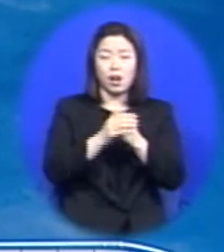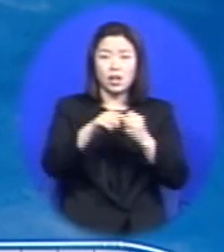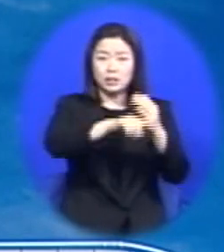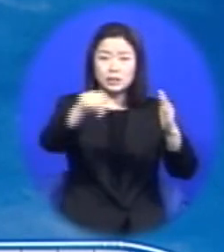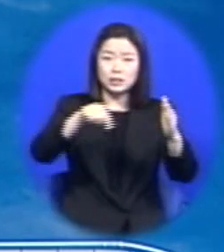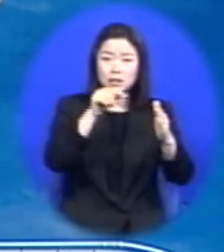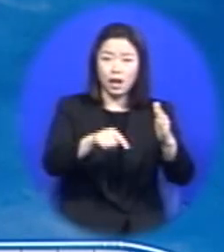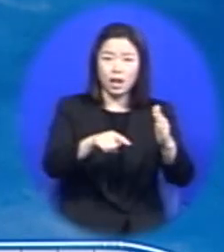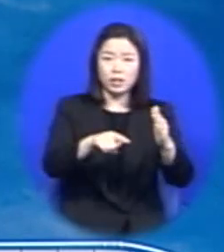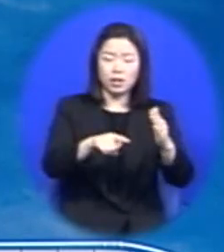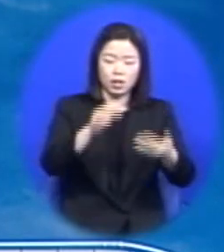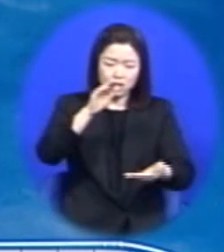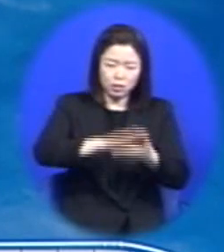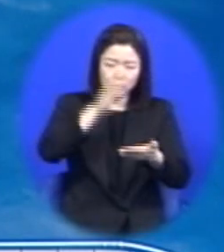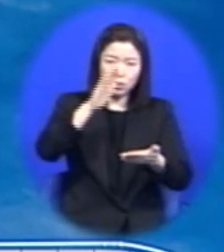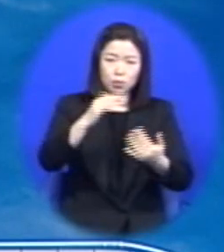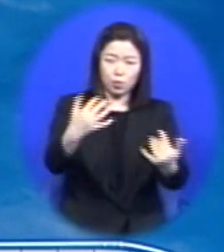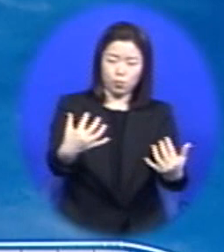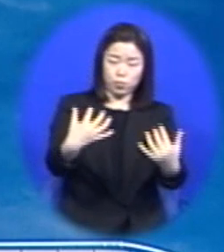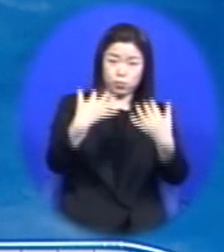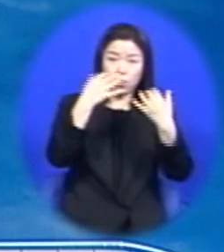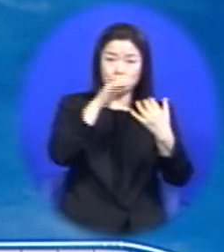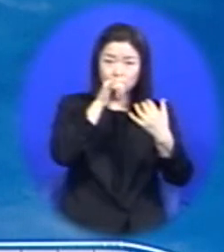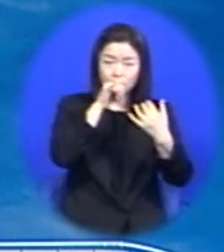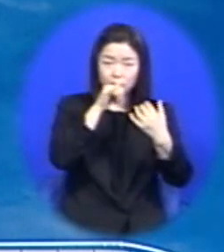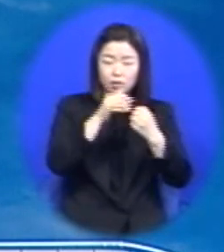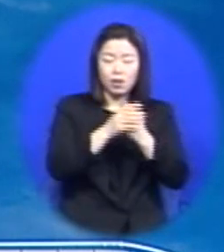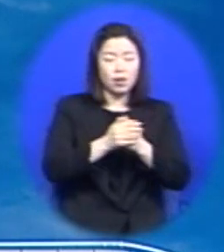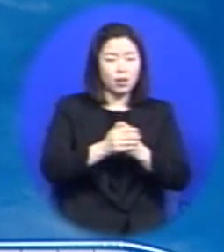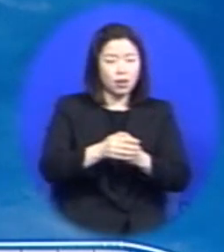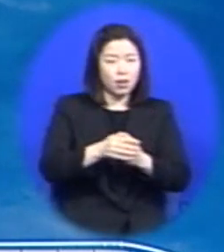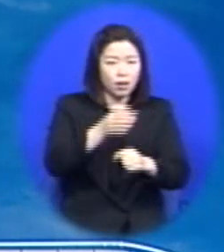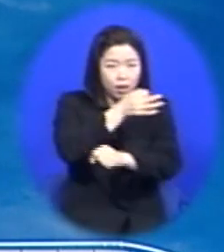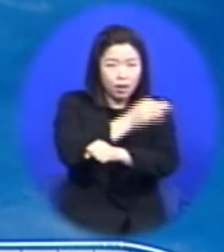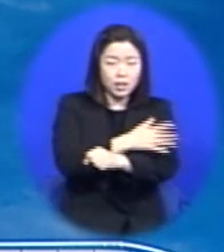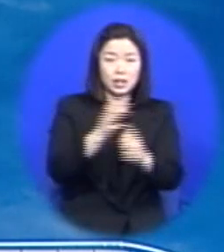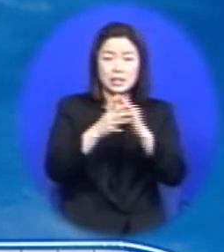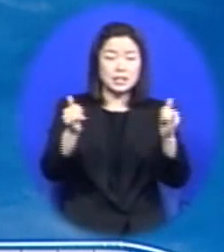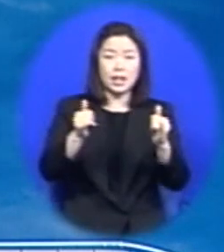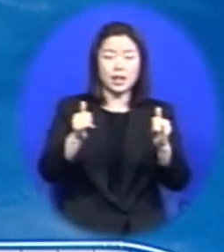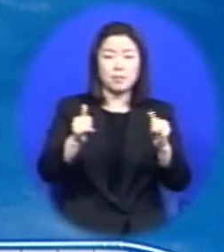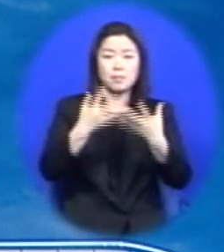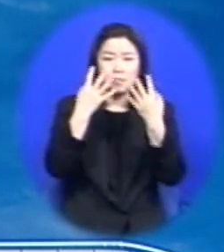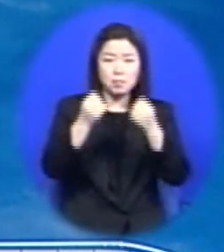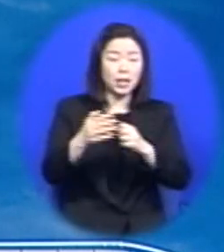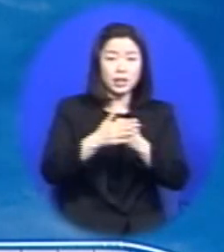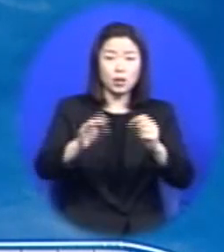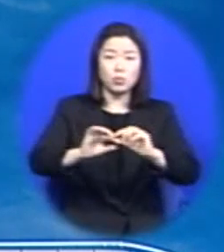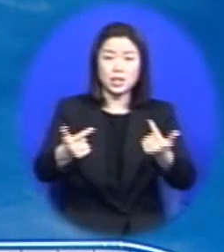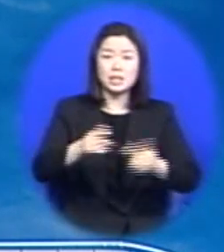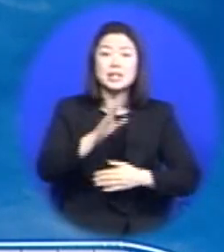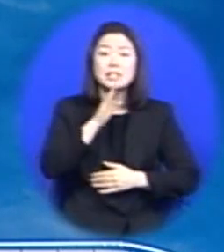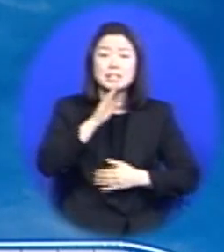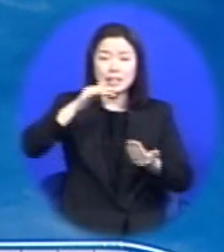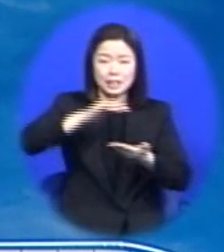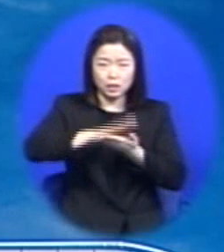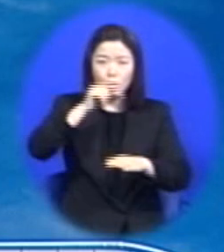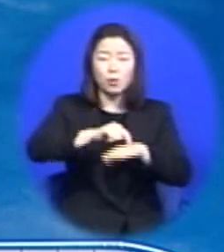안에서 열기가 후끈하는 열기가 느껴져요. 단순히 사람이 많았기 때문만 아니고 진짜 열기가